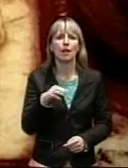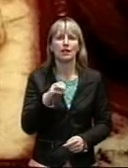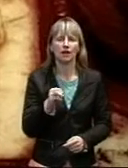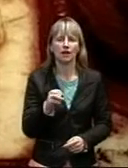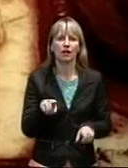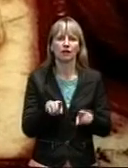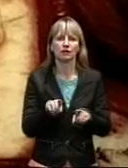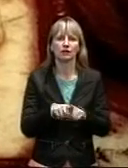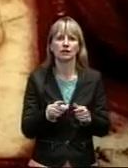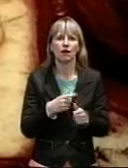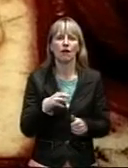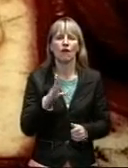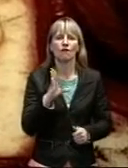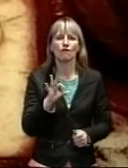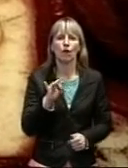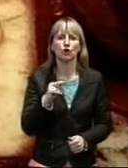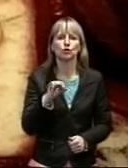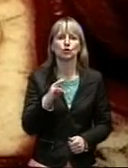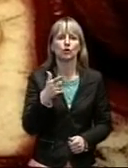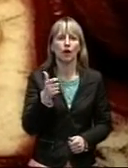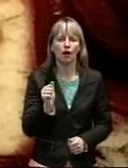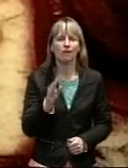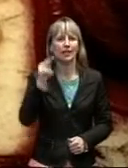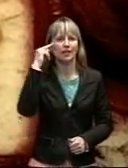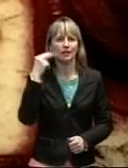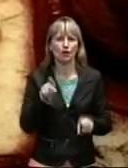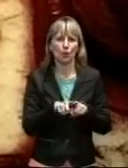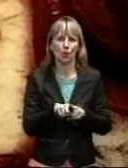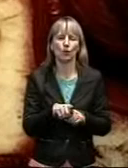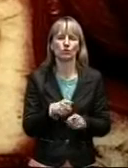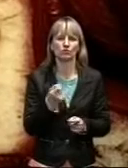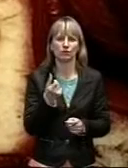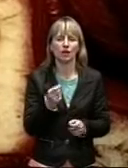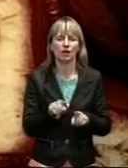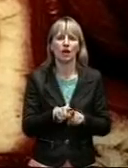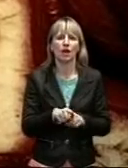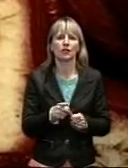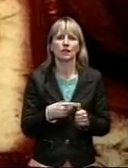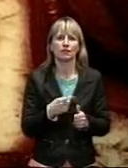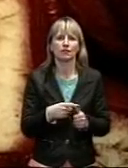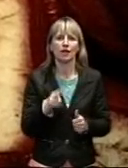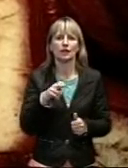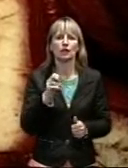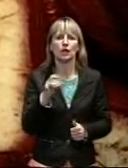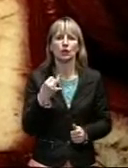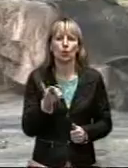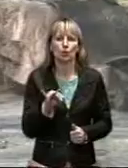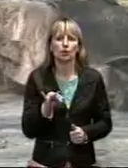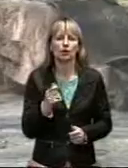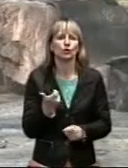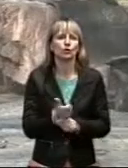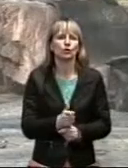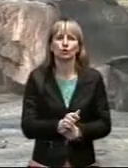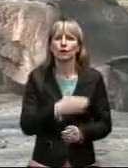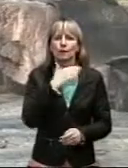інструмент зветься мурчунга, в Китаї є подібні інструменти, які звуться данмой. І